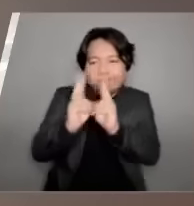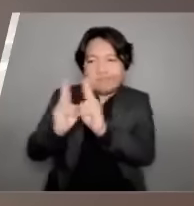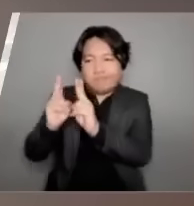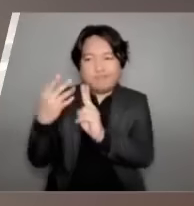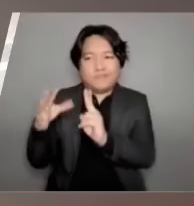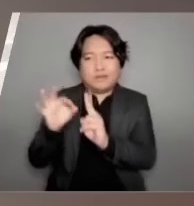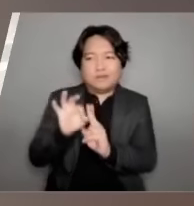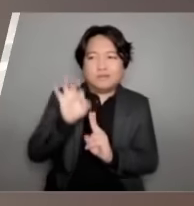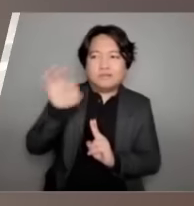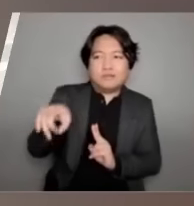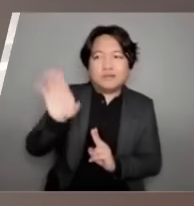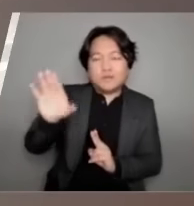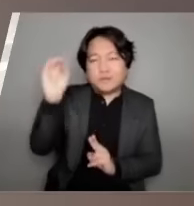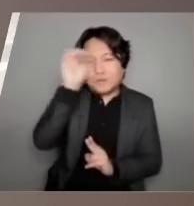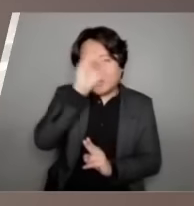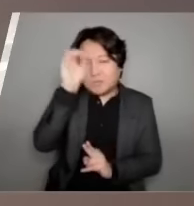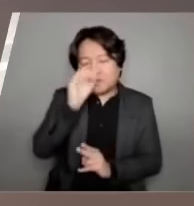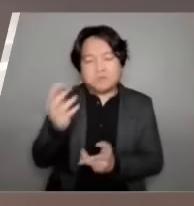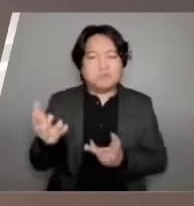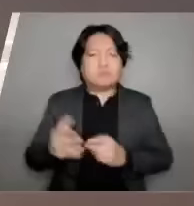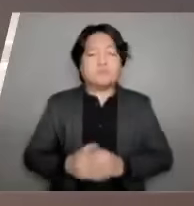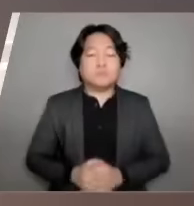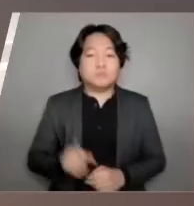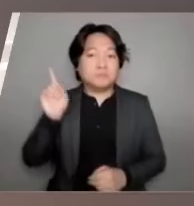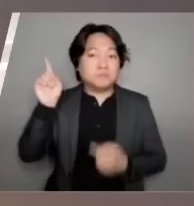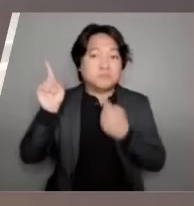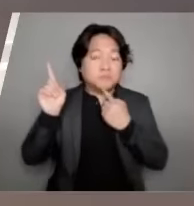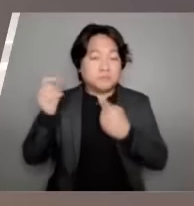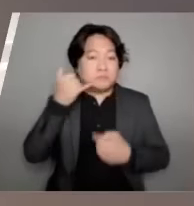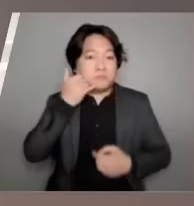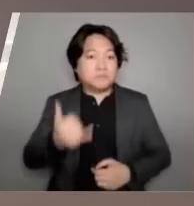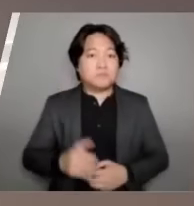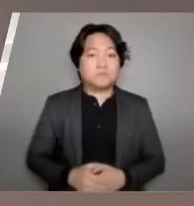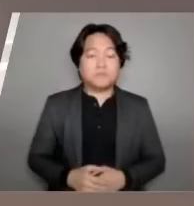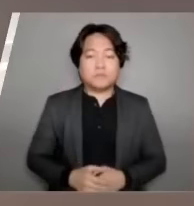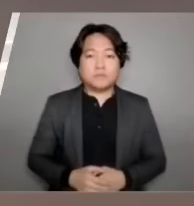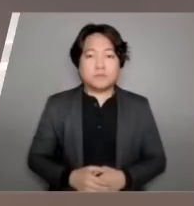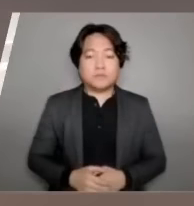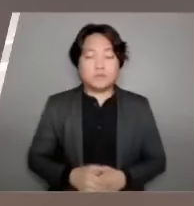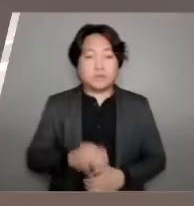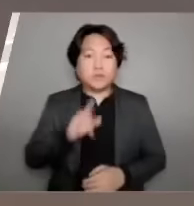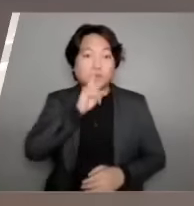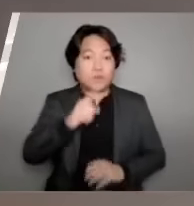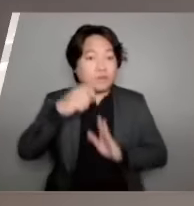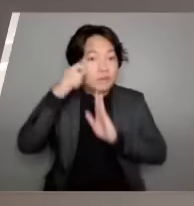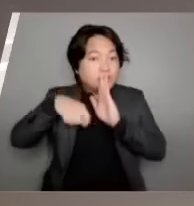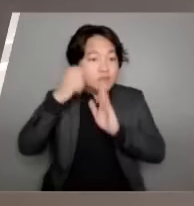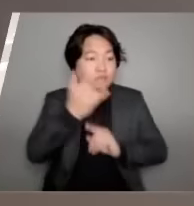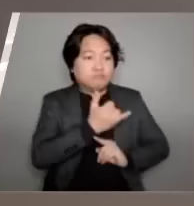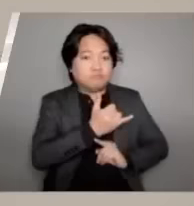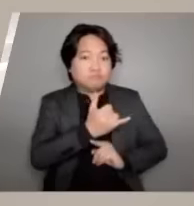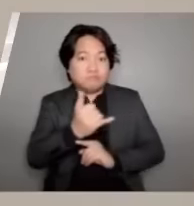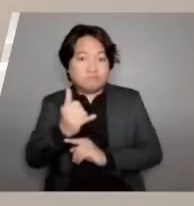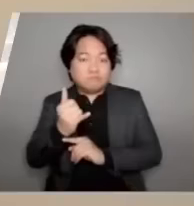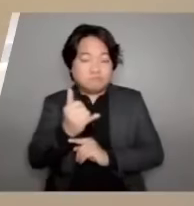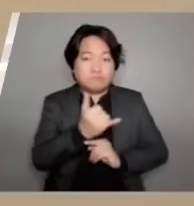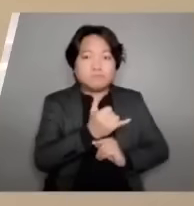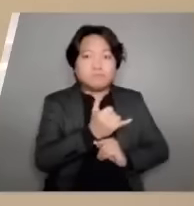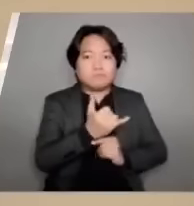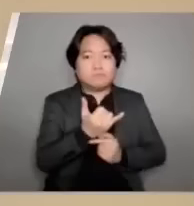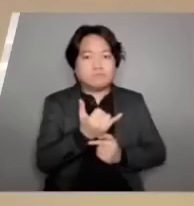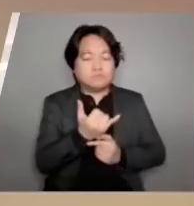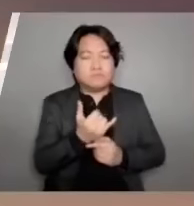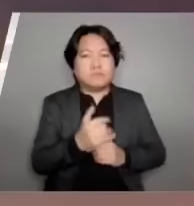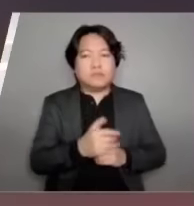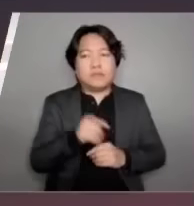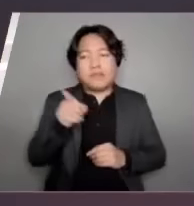Sa legitimate operation ang nag-upload niya video ng auto-test hindi ato insaktono. Kuha raw sa